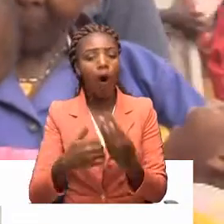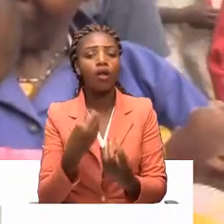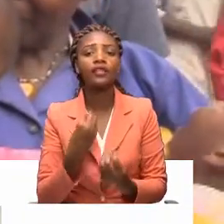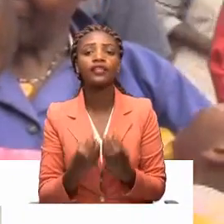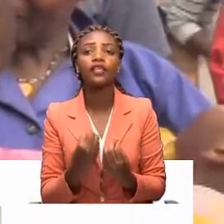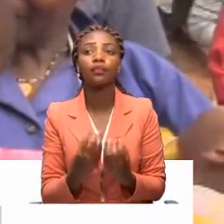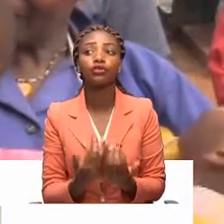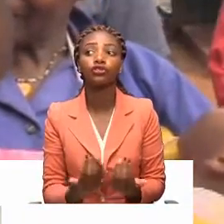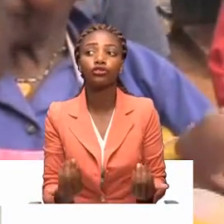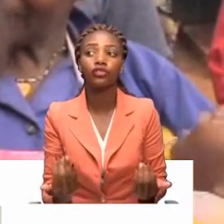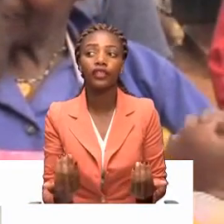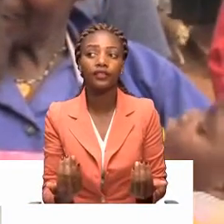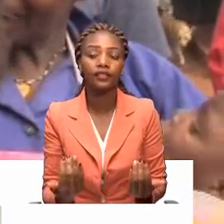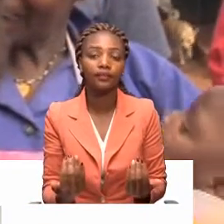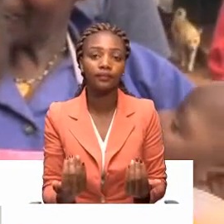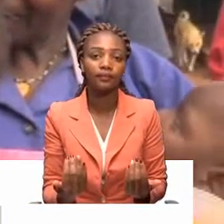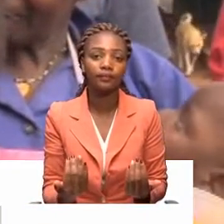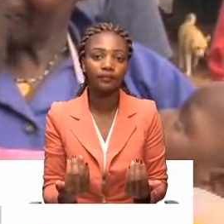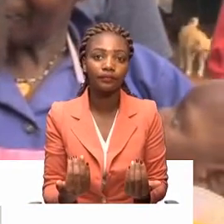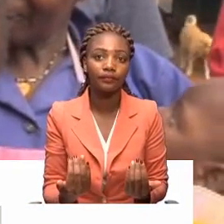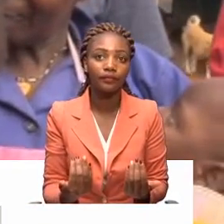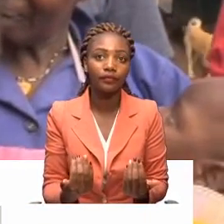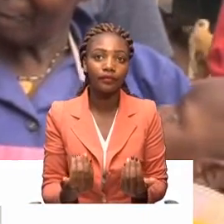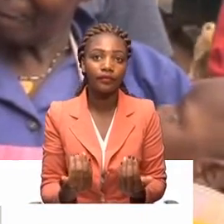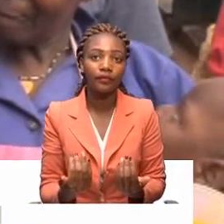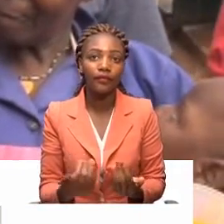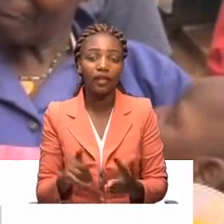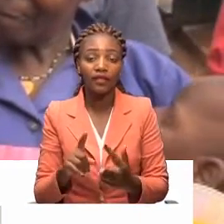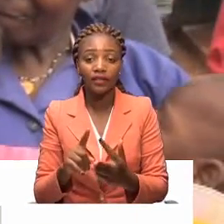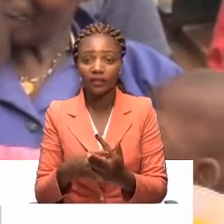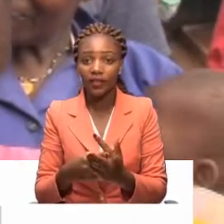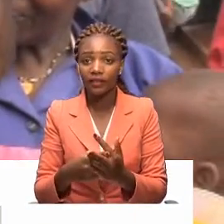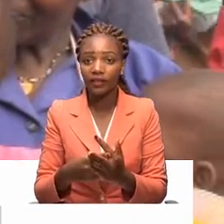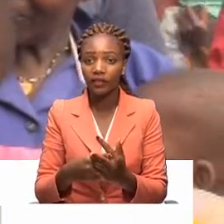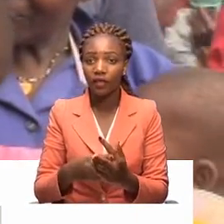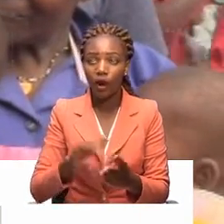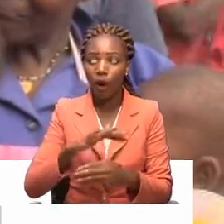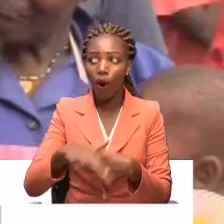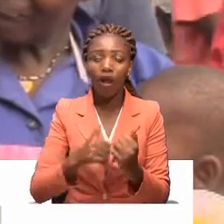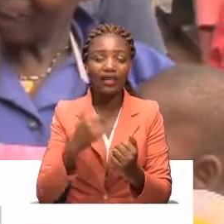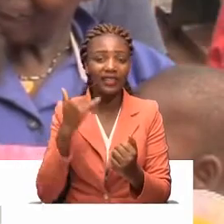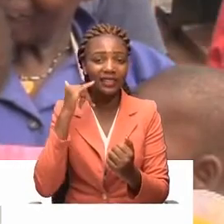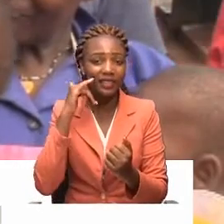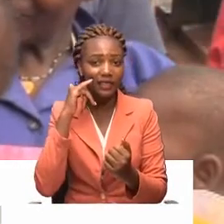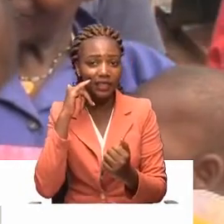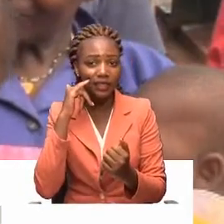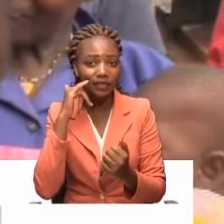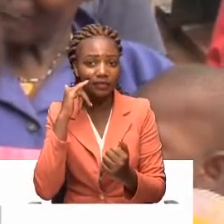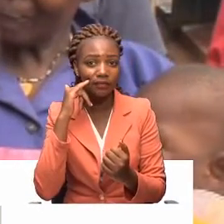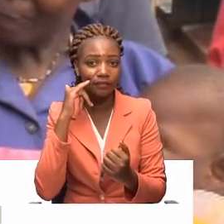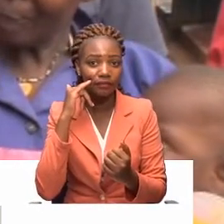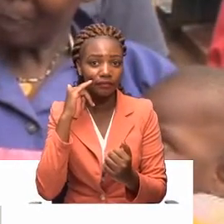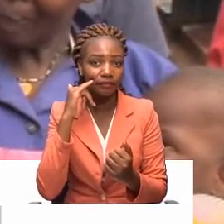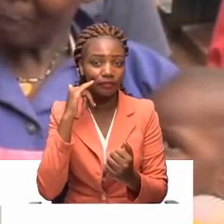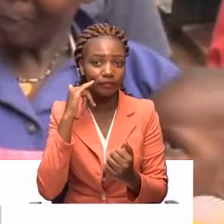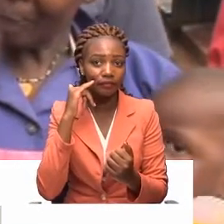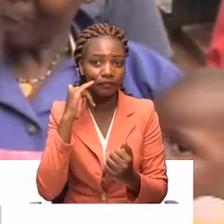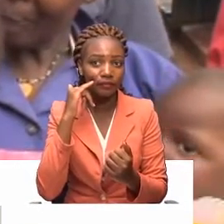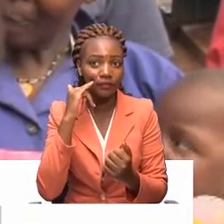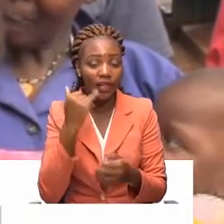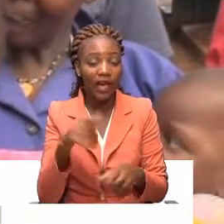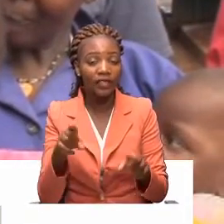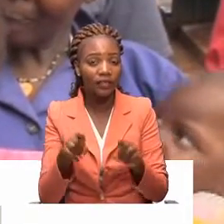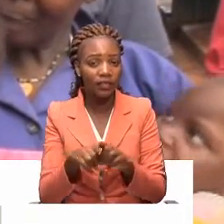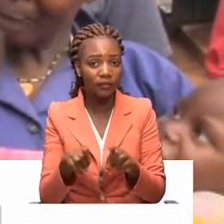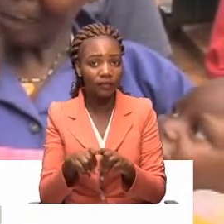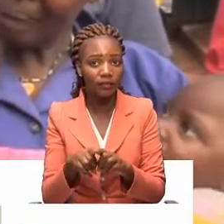wenye wako na hydrocephalus, spina bifida, cerebral palsy, Down syndrome, alafu kuna wengine